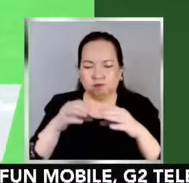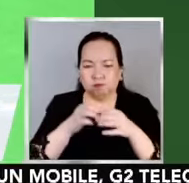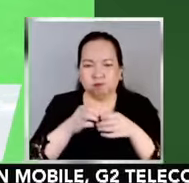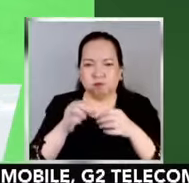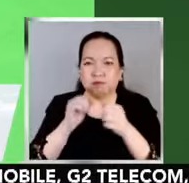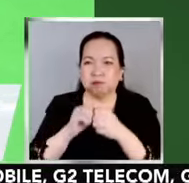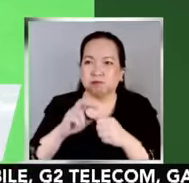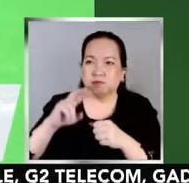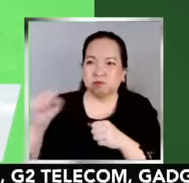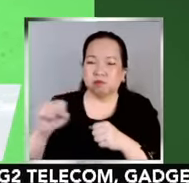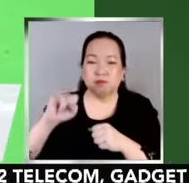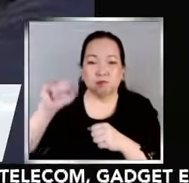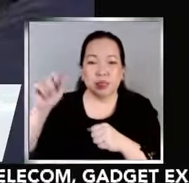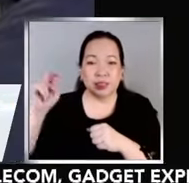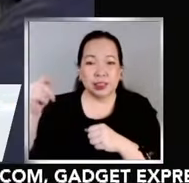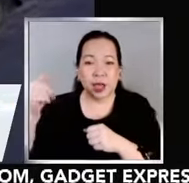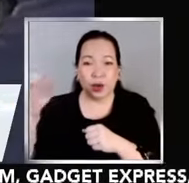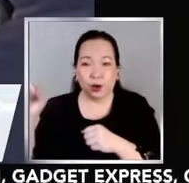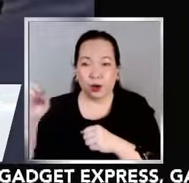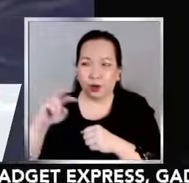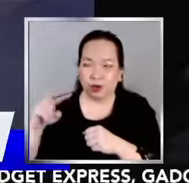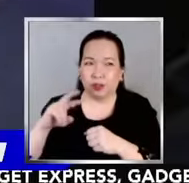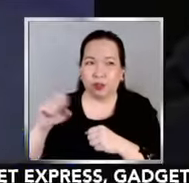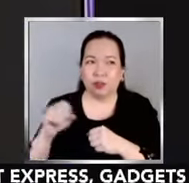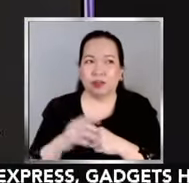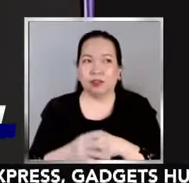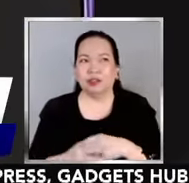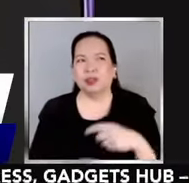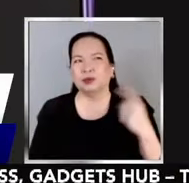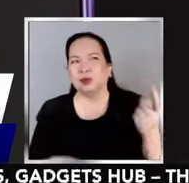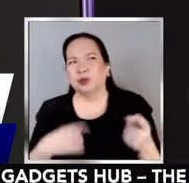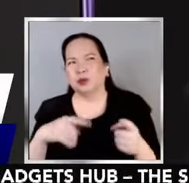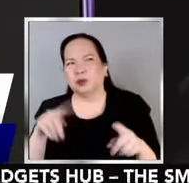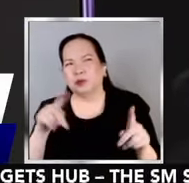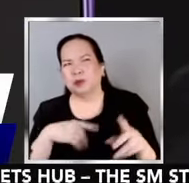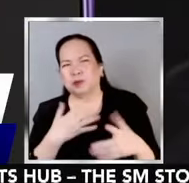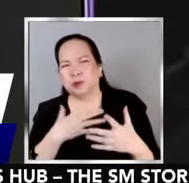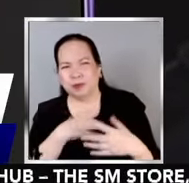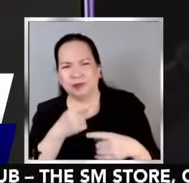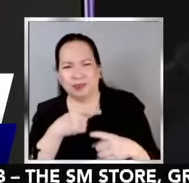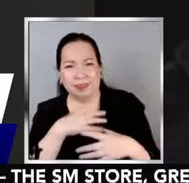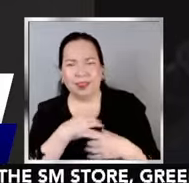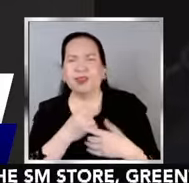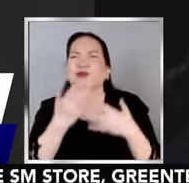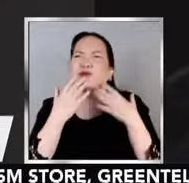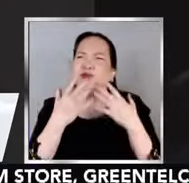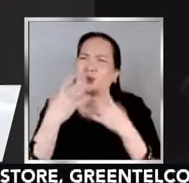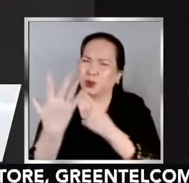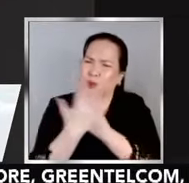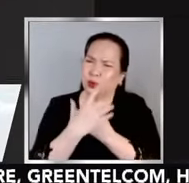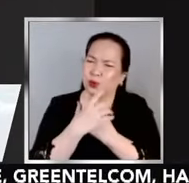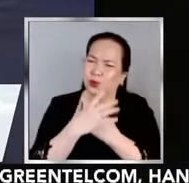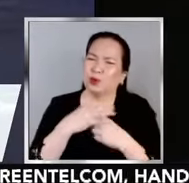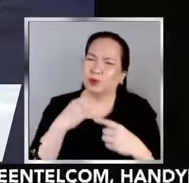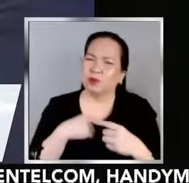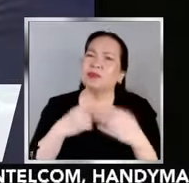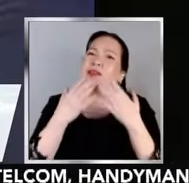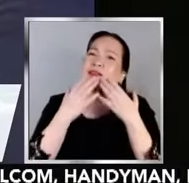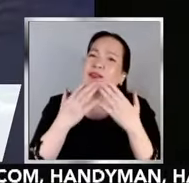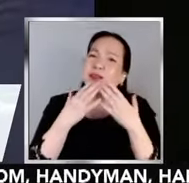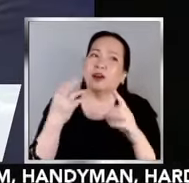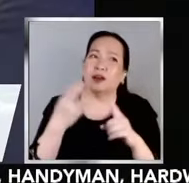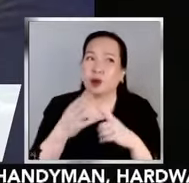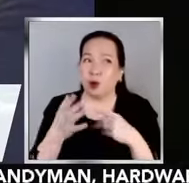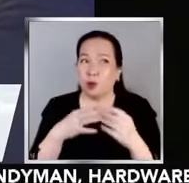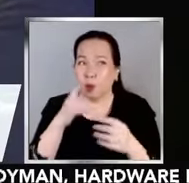Django Bustamante. Di yata nagsasawa ang mga tao sa akin eh. Kaya nagpapasalamat ako sa nila na hanggang ngayon,